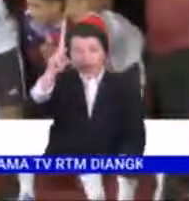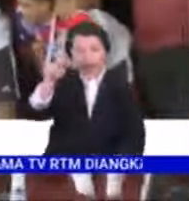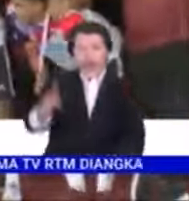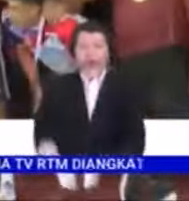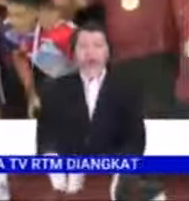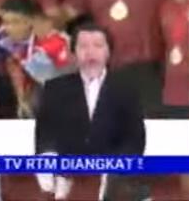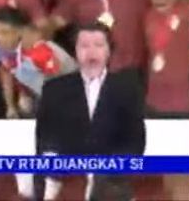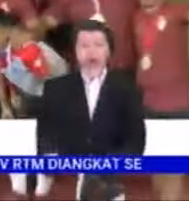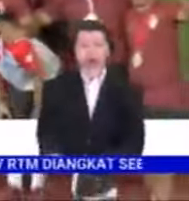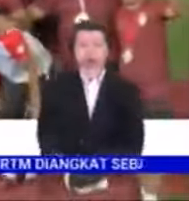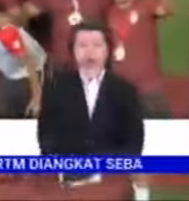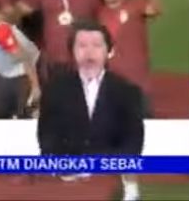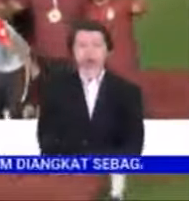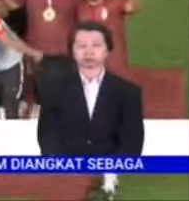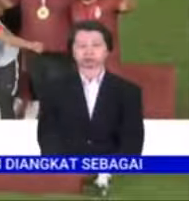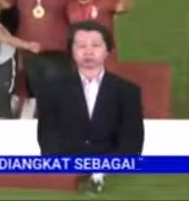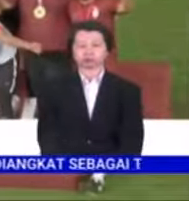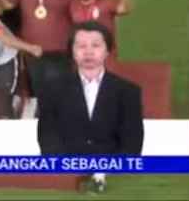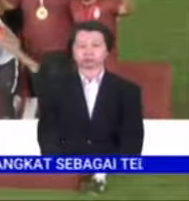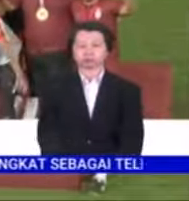United.